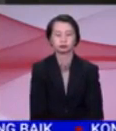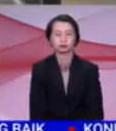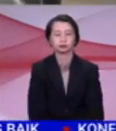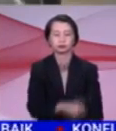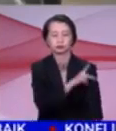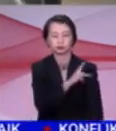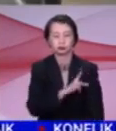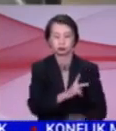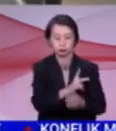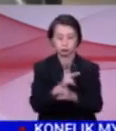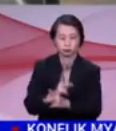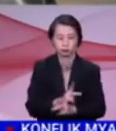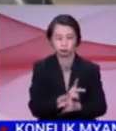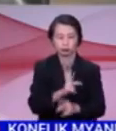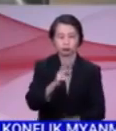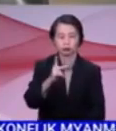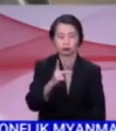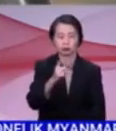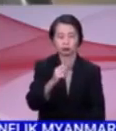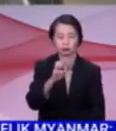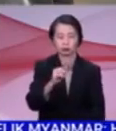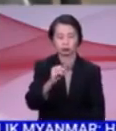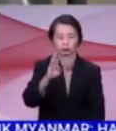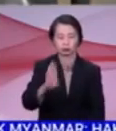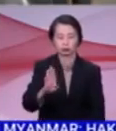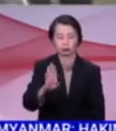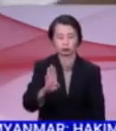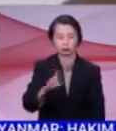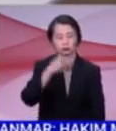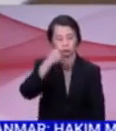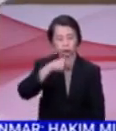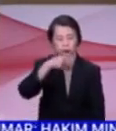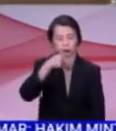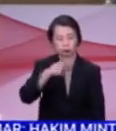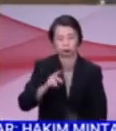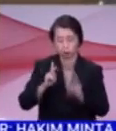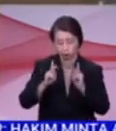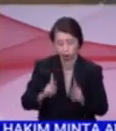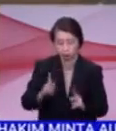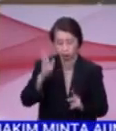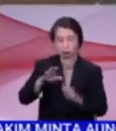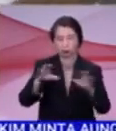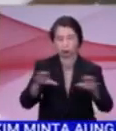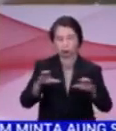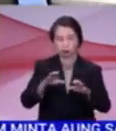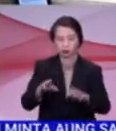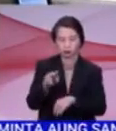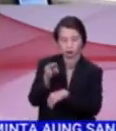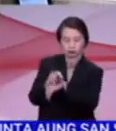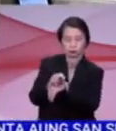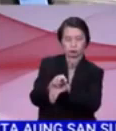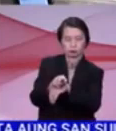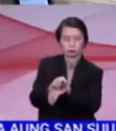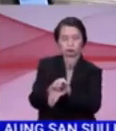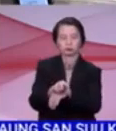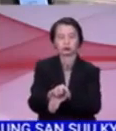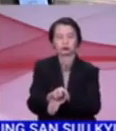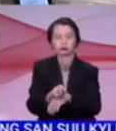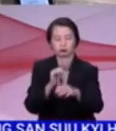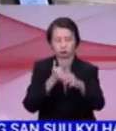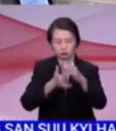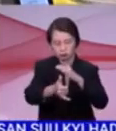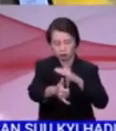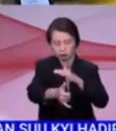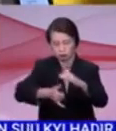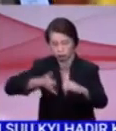Ketua Kawalan Operasi KTMB Khair Johari Ishak berkata pihaknya akan melaksanakan pemantauan di pintu masuk dan